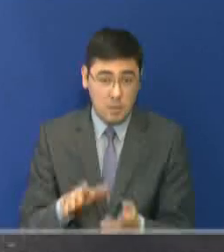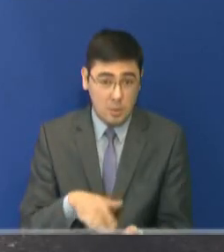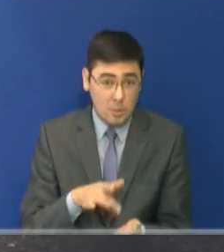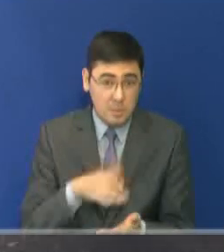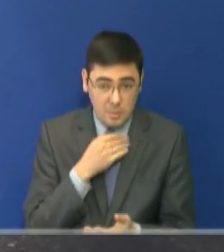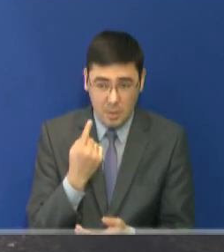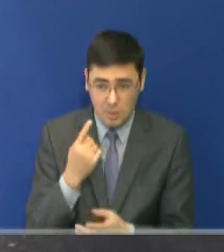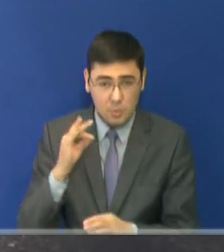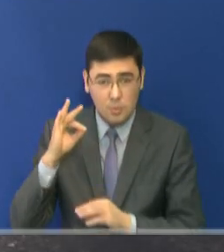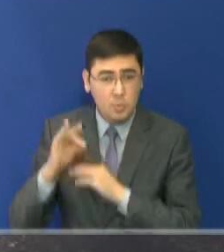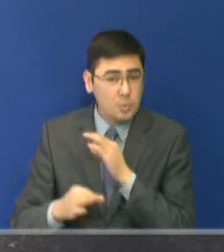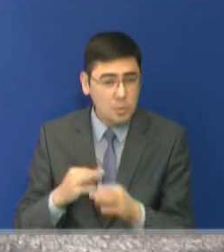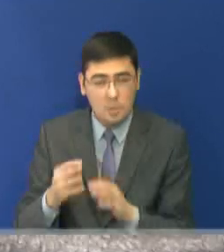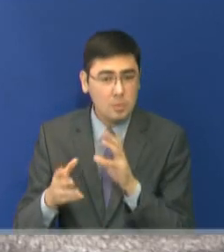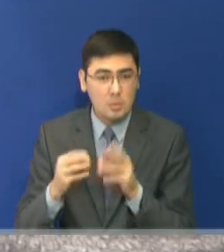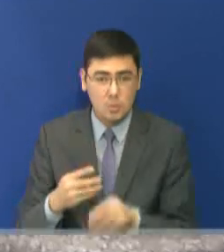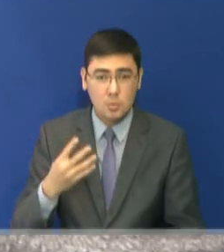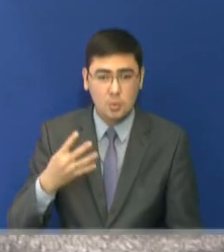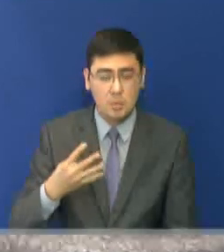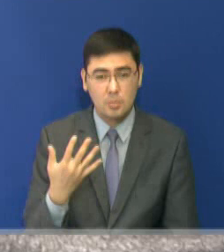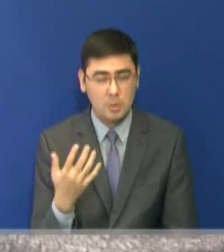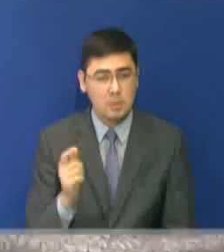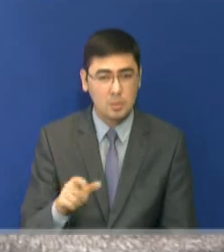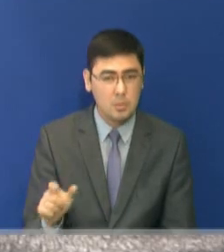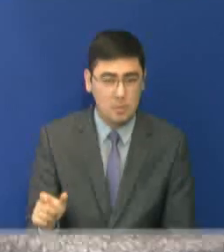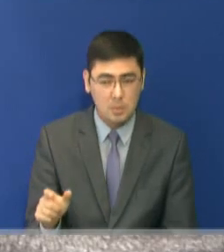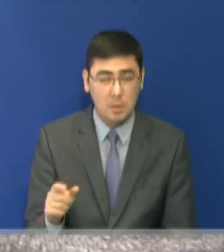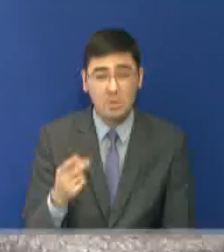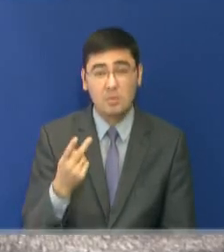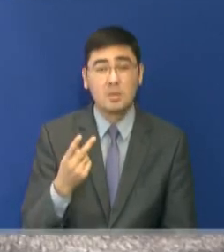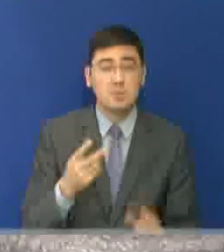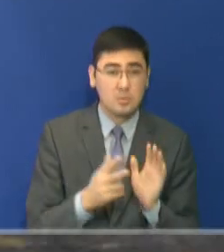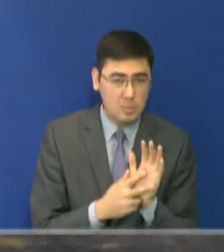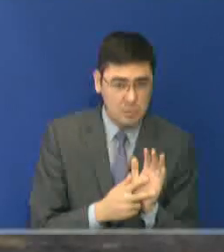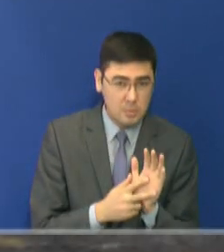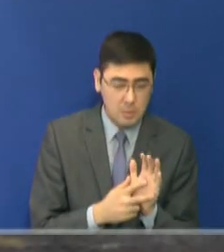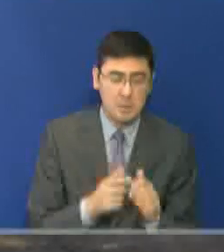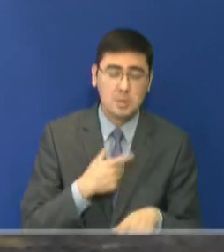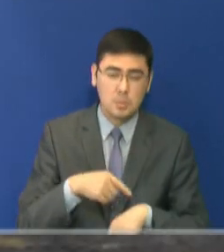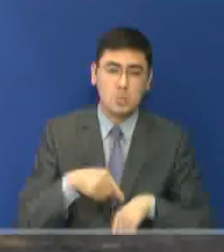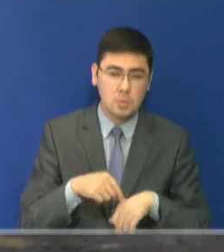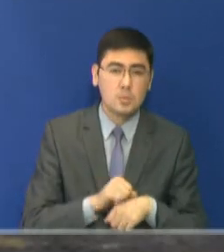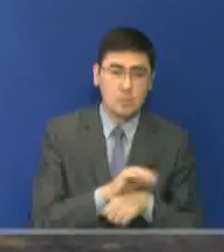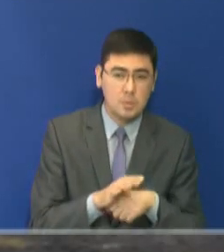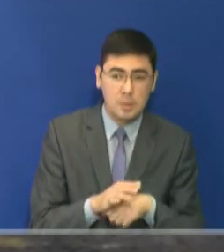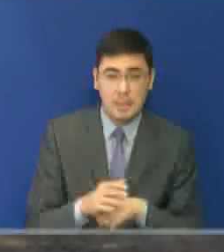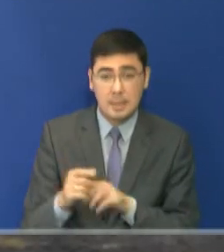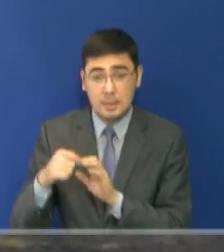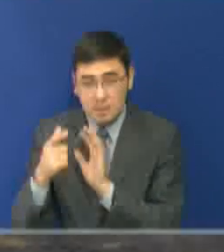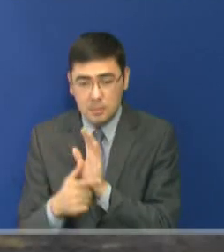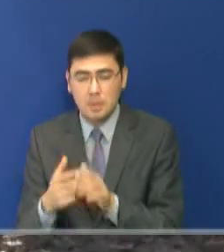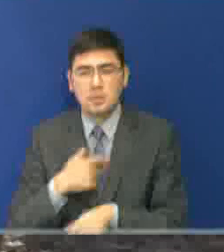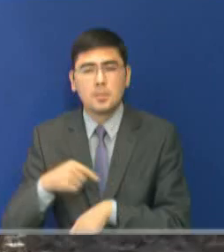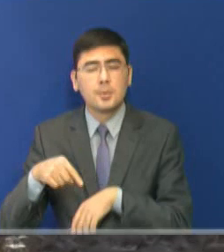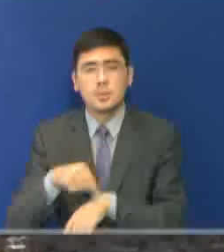городу коронавирусная инфекция выявлена у 45 человек. Из них 28 пациентов имеют симптомы заболевания, а 17